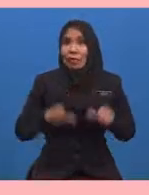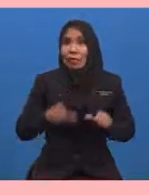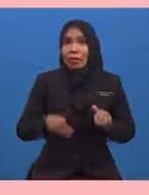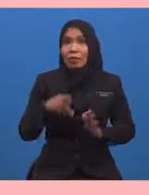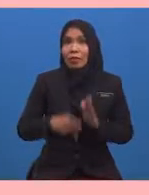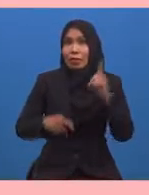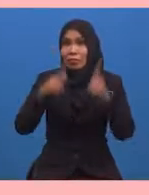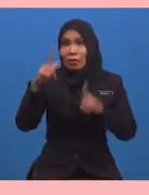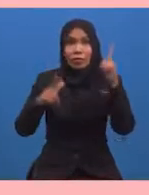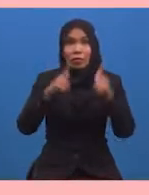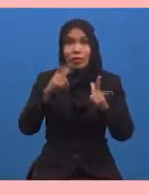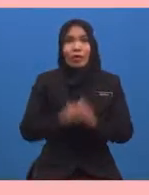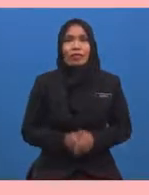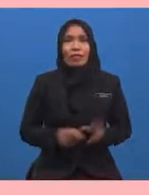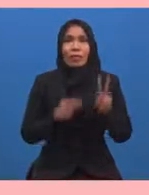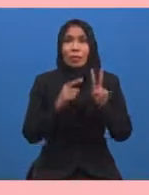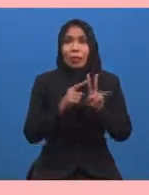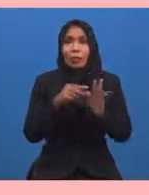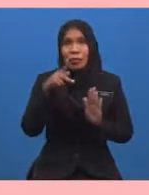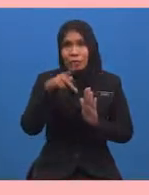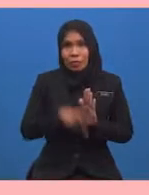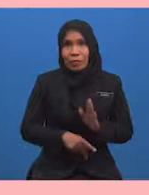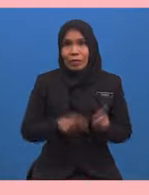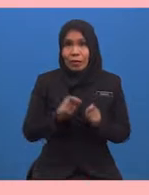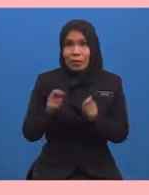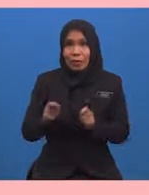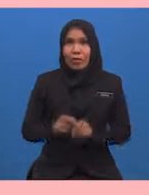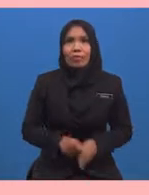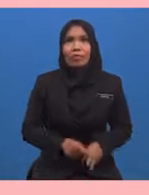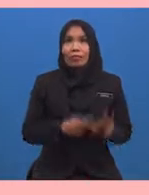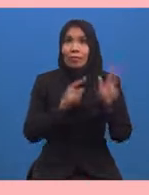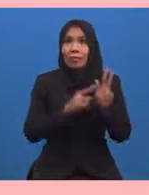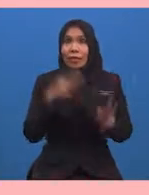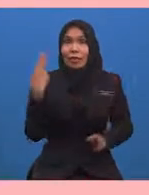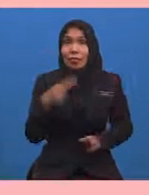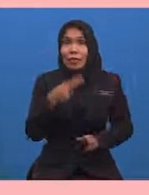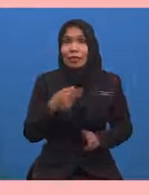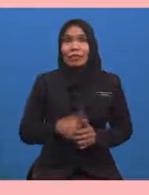kedua, pertanian dan ketiga, jana kuasa hidroelektrik.